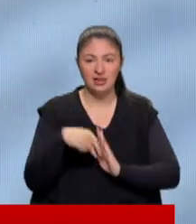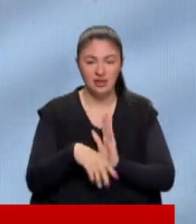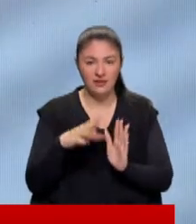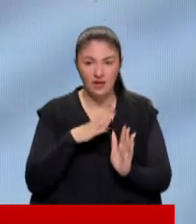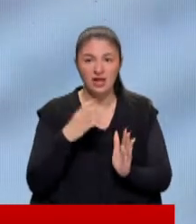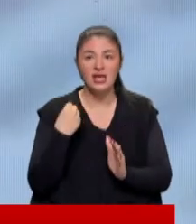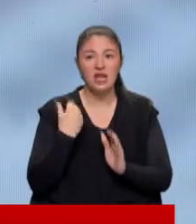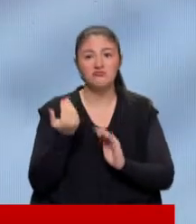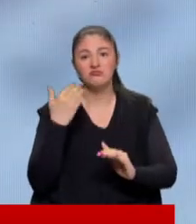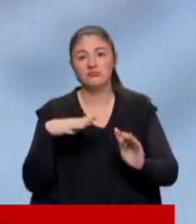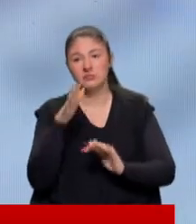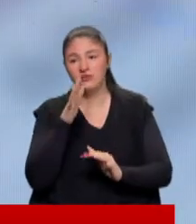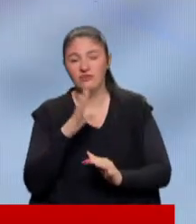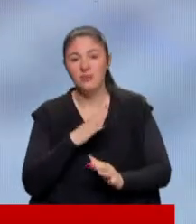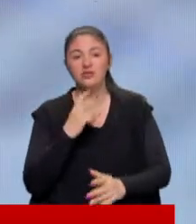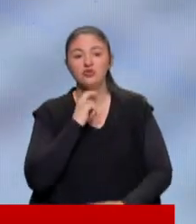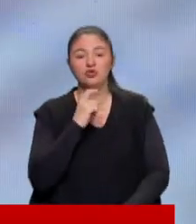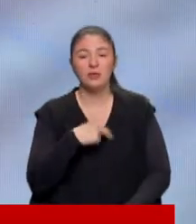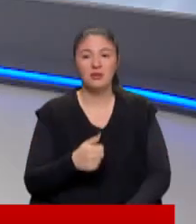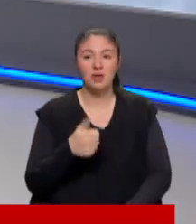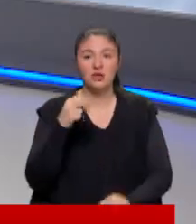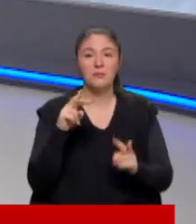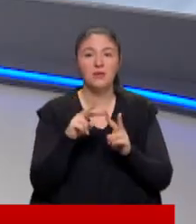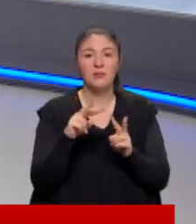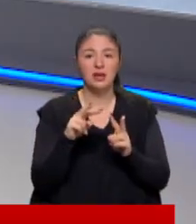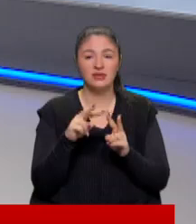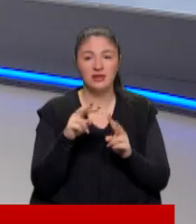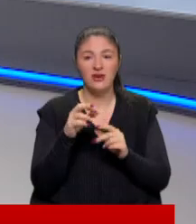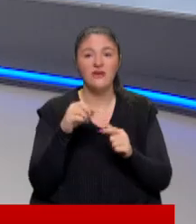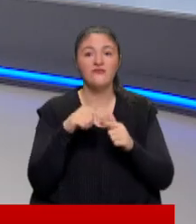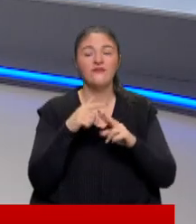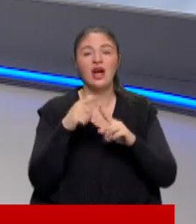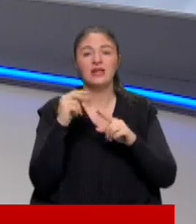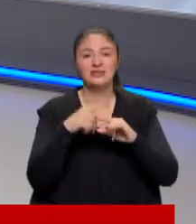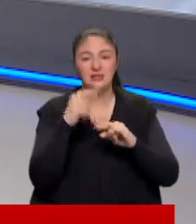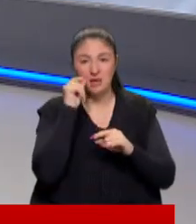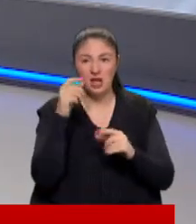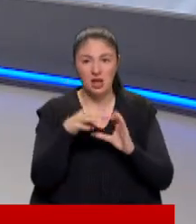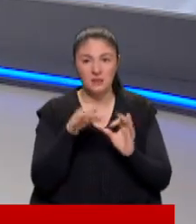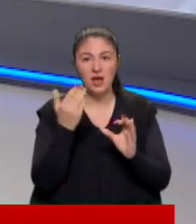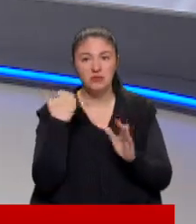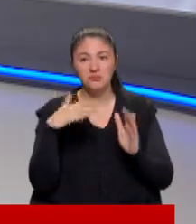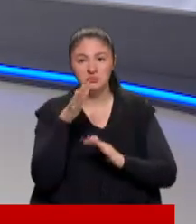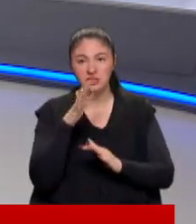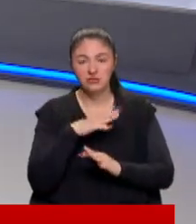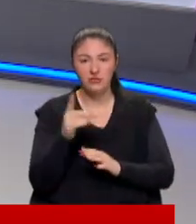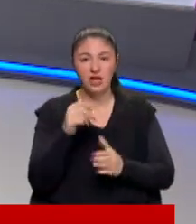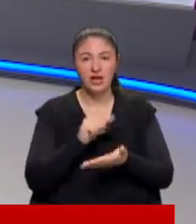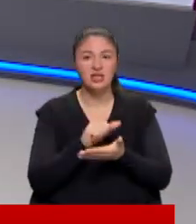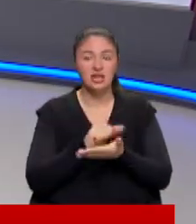Yeni kulis bilgileri var. Mesela Tunceli Belediye Başkanı Mehmet Fatih Maçoğlu ile ilgili bir kulis bilgisi